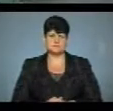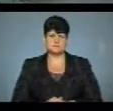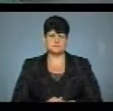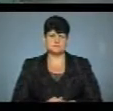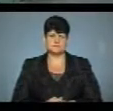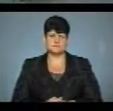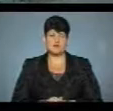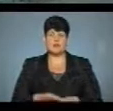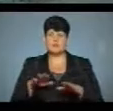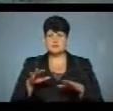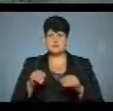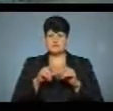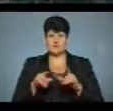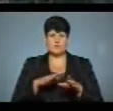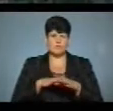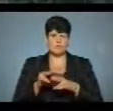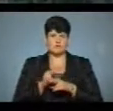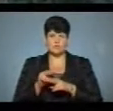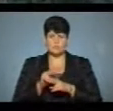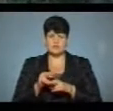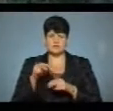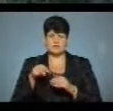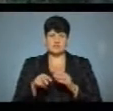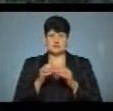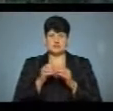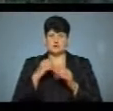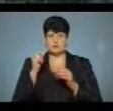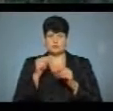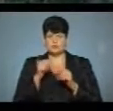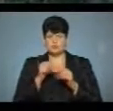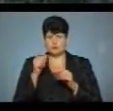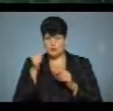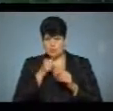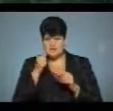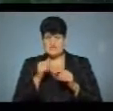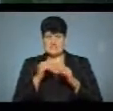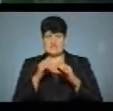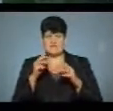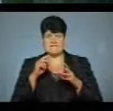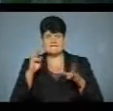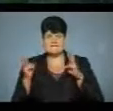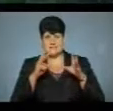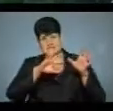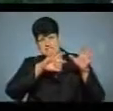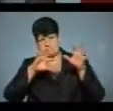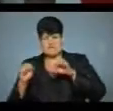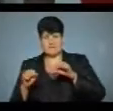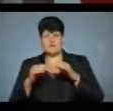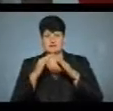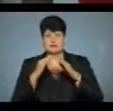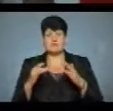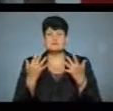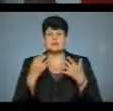У місцевій школі, яку повністю відремонтували у 2010 році, вітер зірвав дах. Скільки метрів пошкодили,